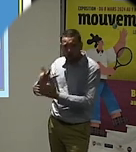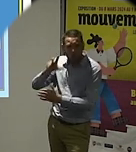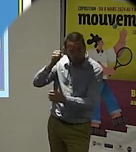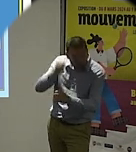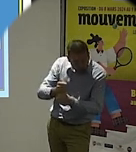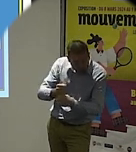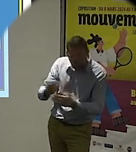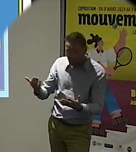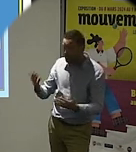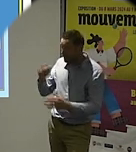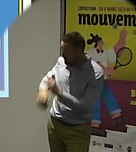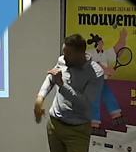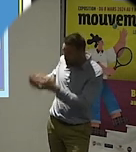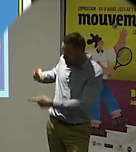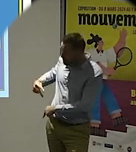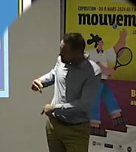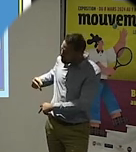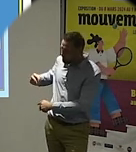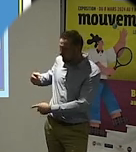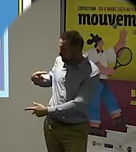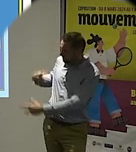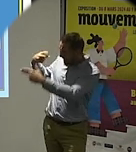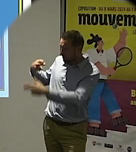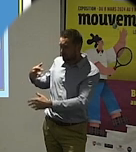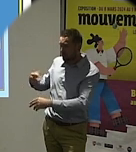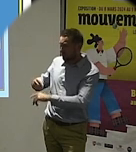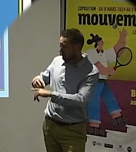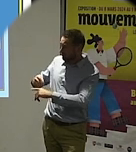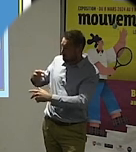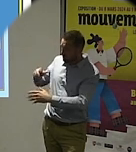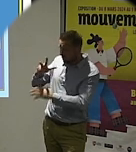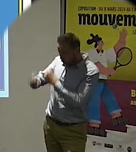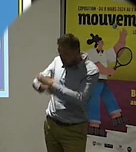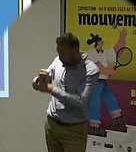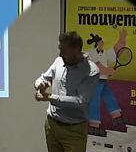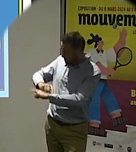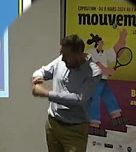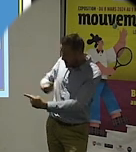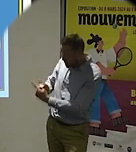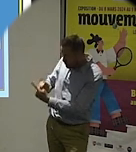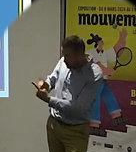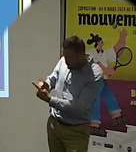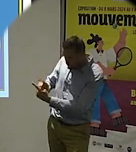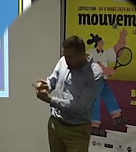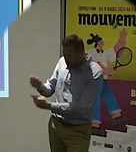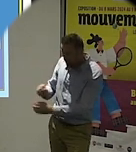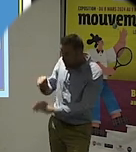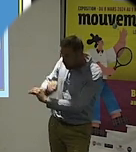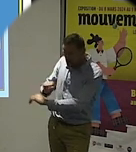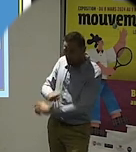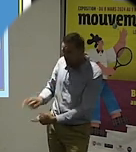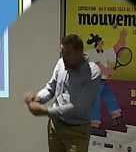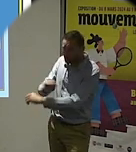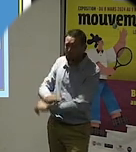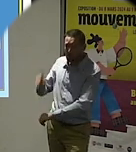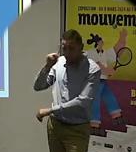raté en fait l'éducation de ses enfants, il n'avait pas été présent, il avait raté beaucoup de choses parce qu'il était dans un état psychologique où il